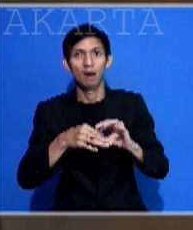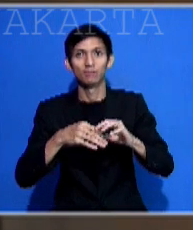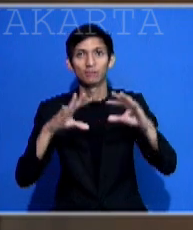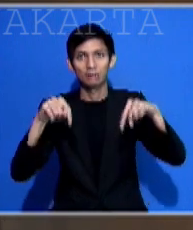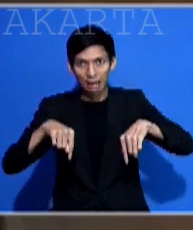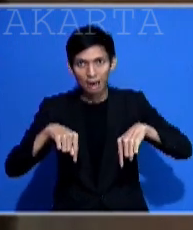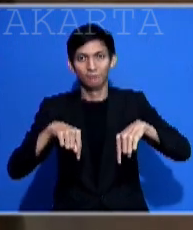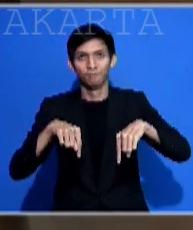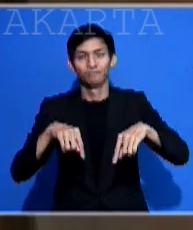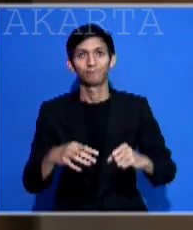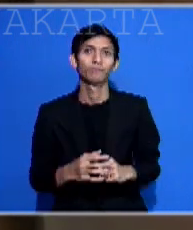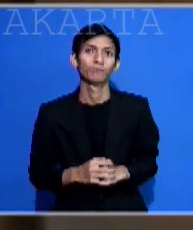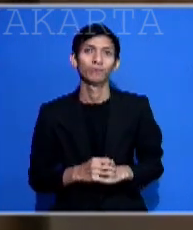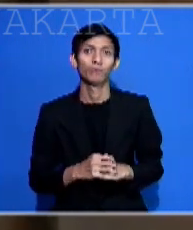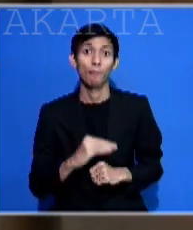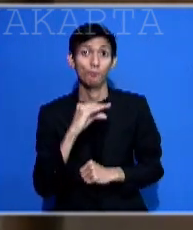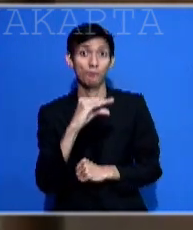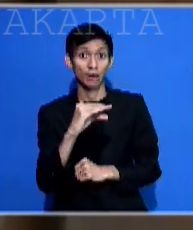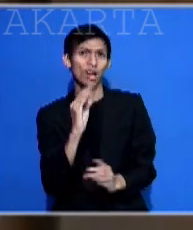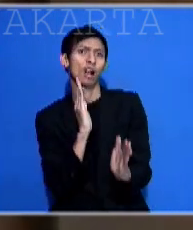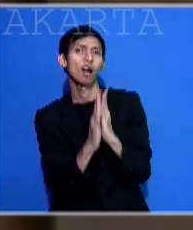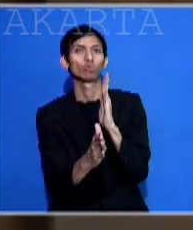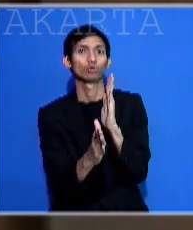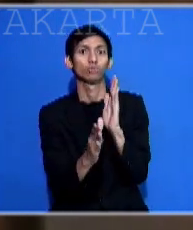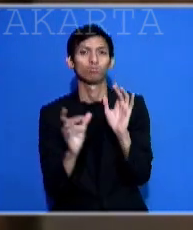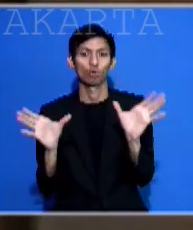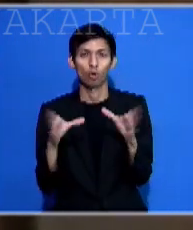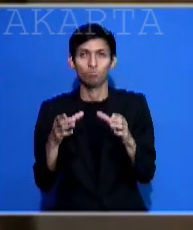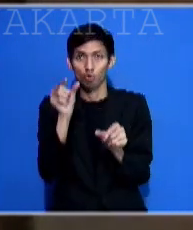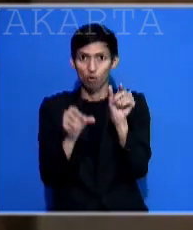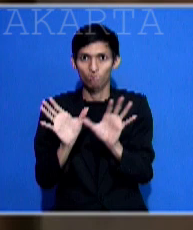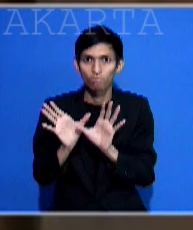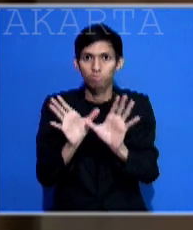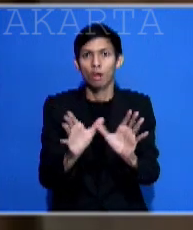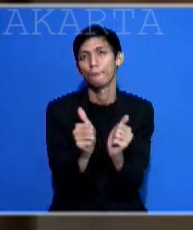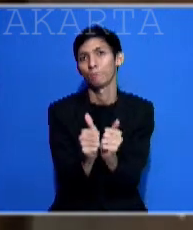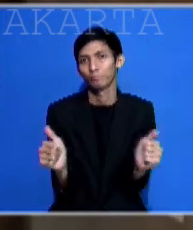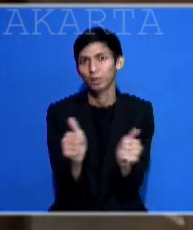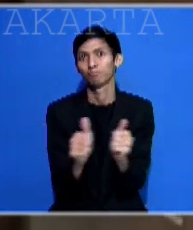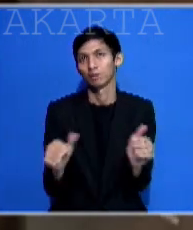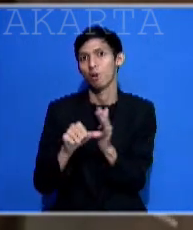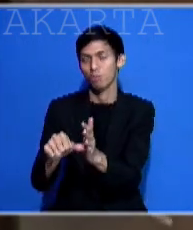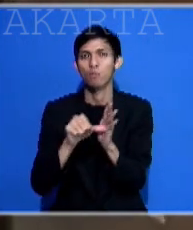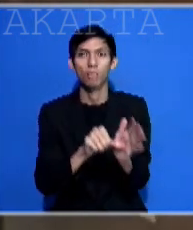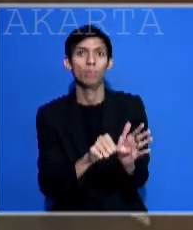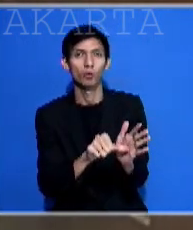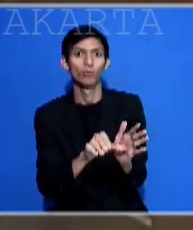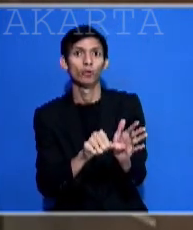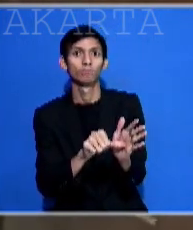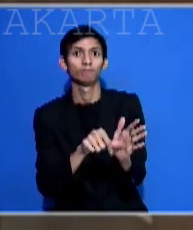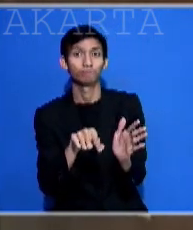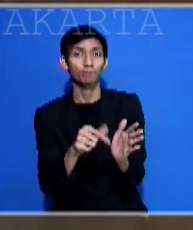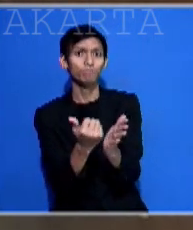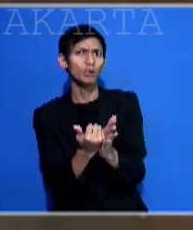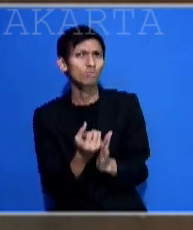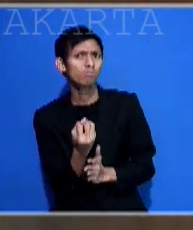yang pagi kumpul sudah langsung pada di tadi yang ikut ke sini berapa RT pak